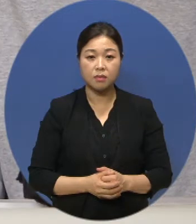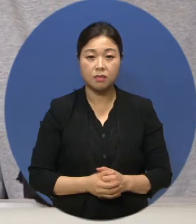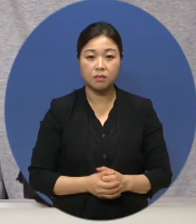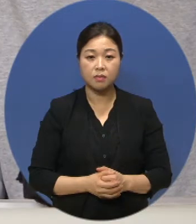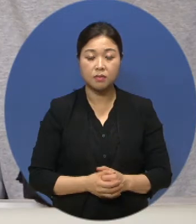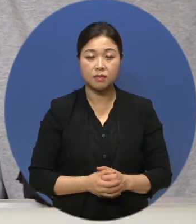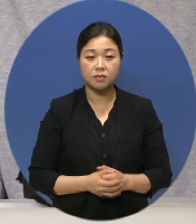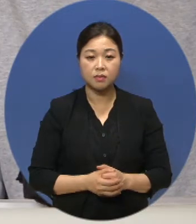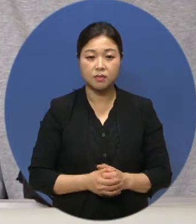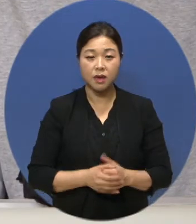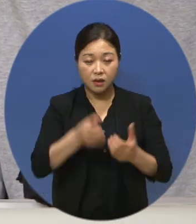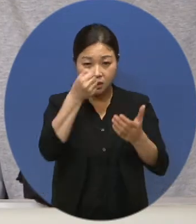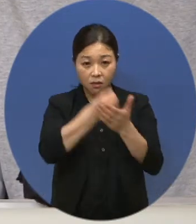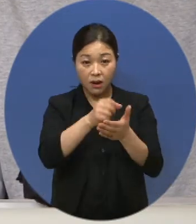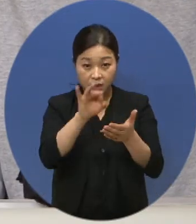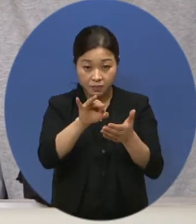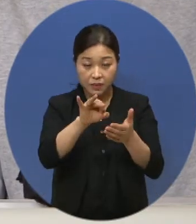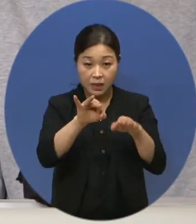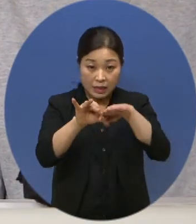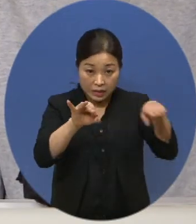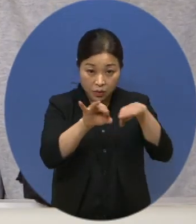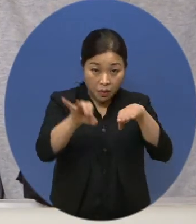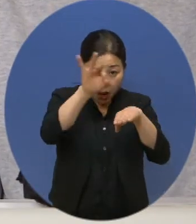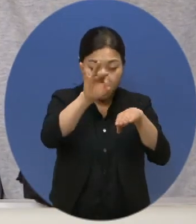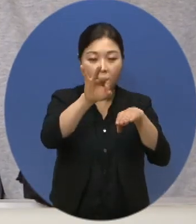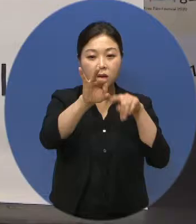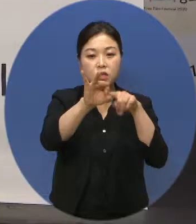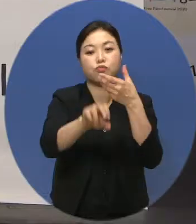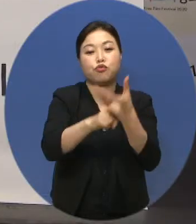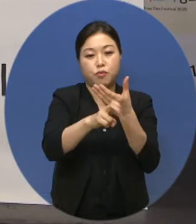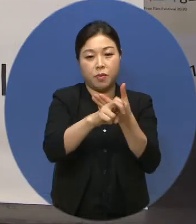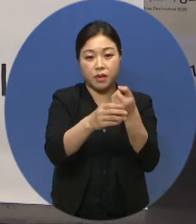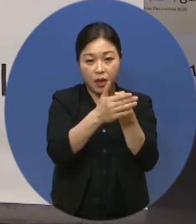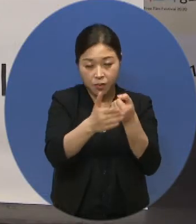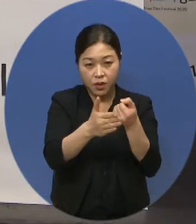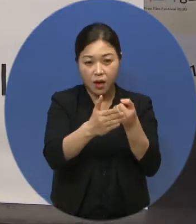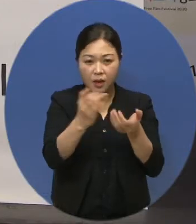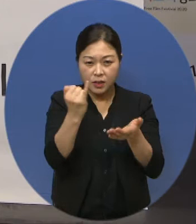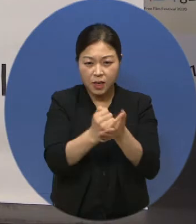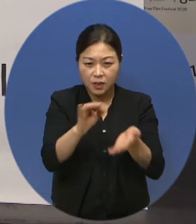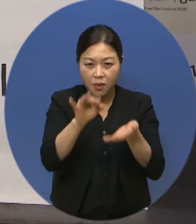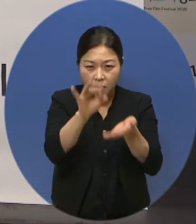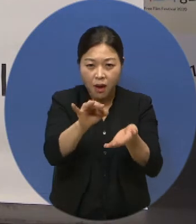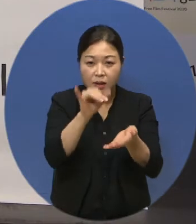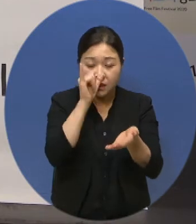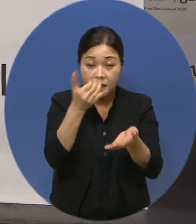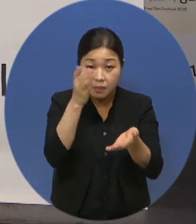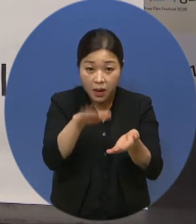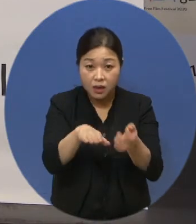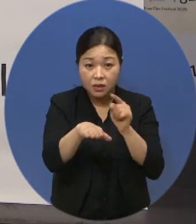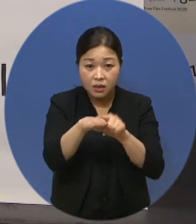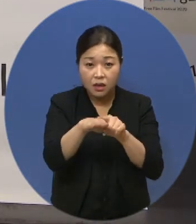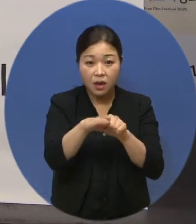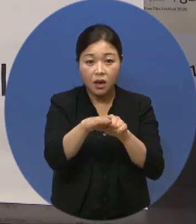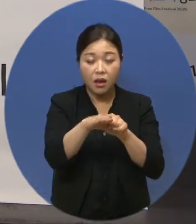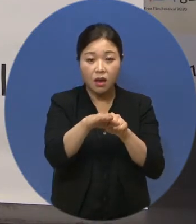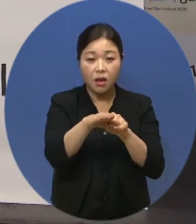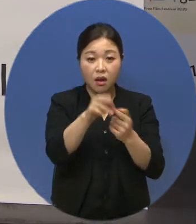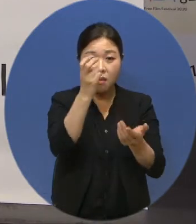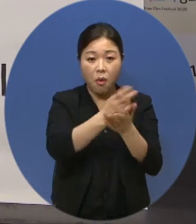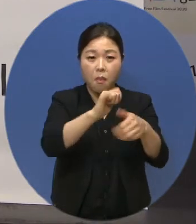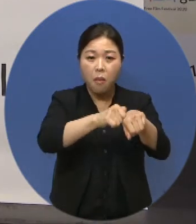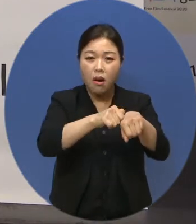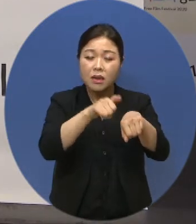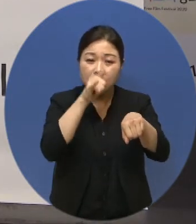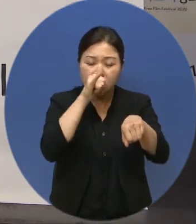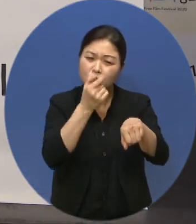그러니까 일정 금액 이상이 넘어가면 그게 법적으로 불법이 돼서 최저시급을 맞춰준다라고 하더라도 그게 법적으로 처벌을 받게 되어 있는 그런